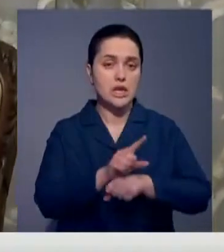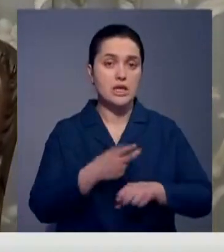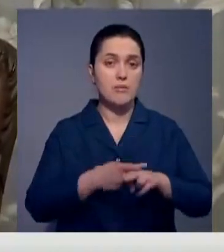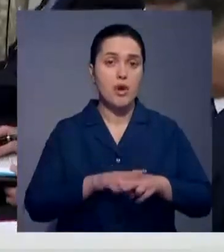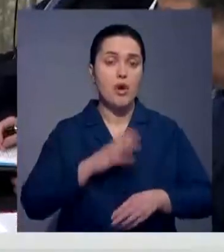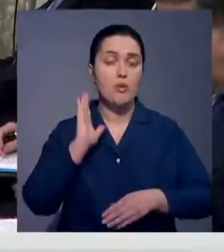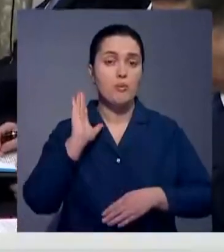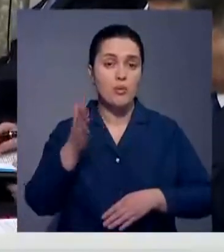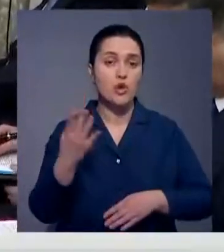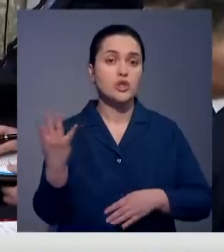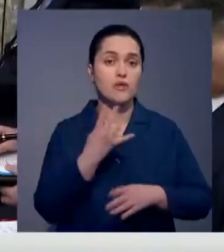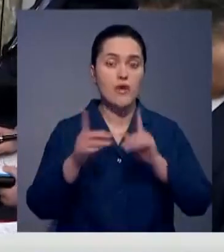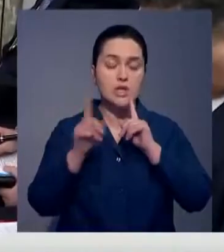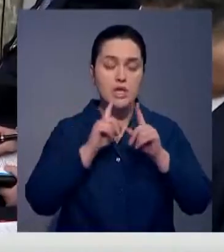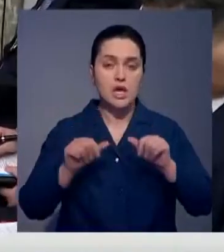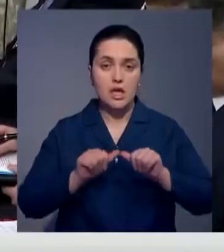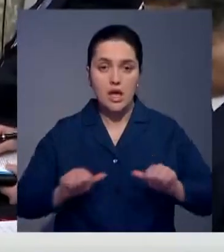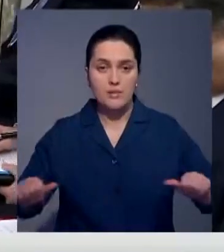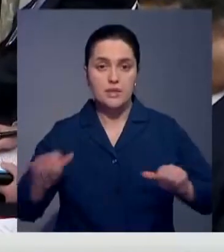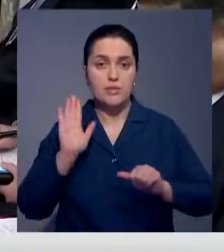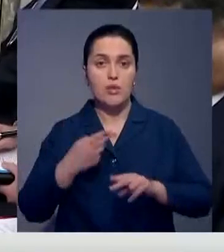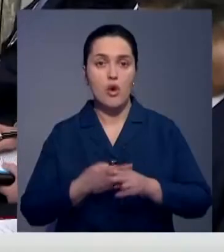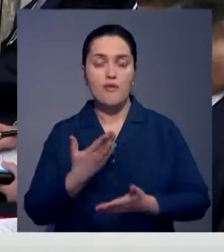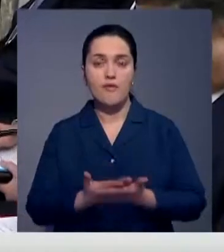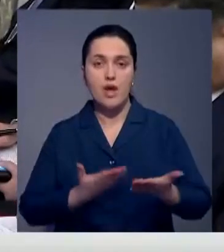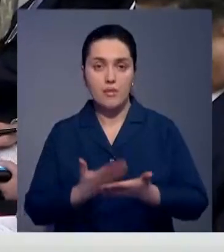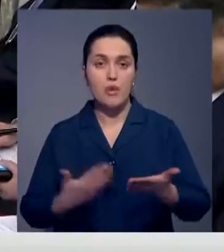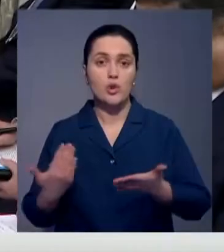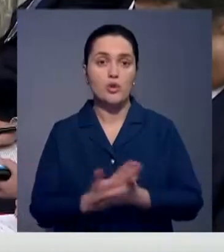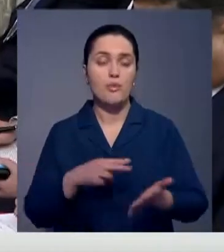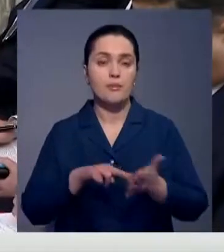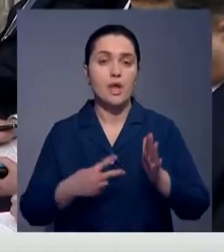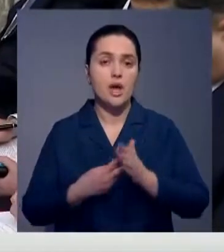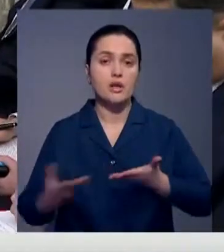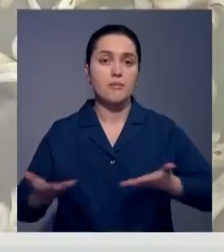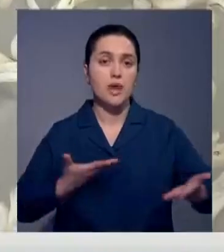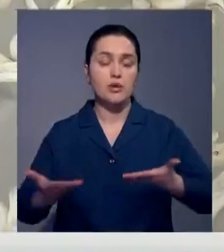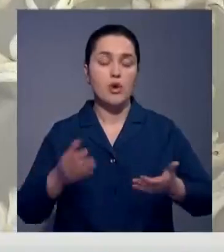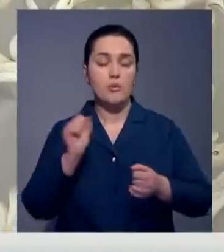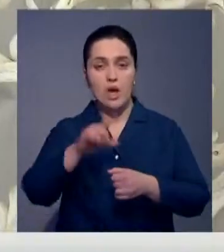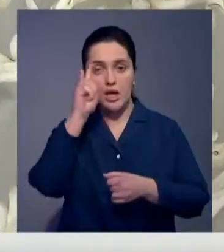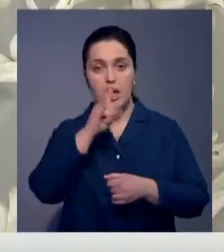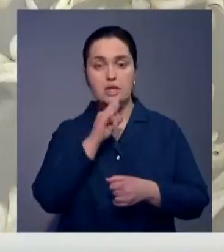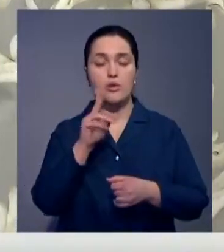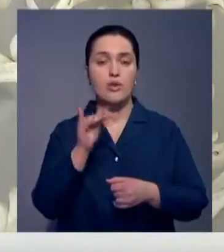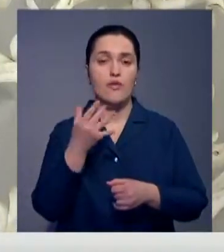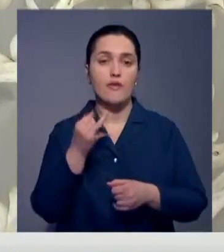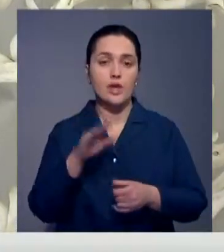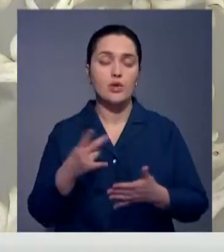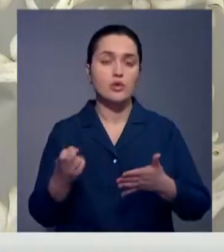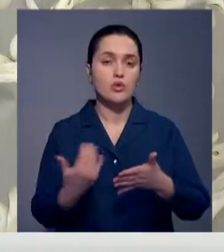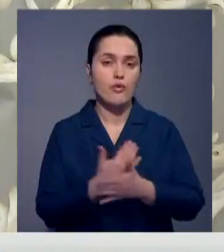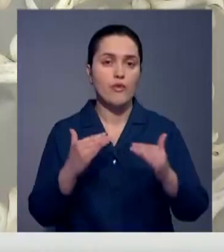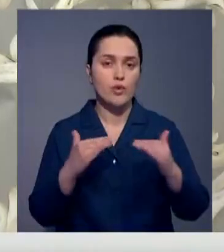предстоящего 4 заседания комиссии будут выработаны новые подходы которые позволят вывести казахстанской корейские отношения на новый